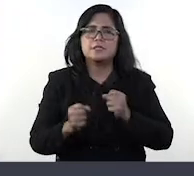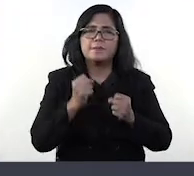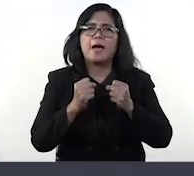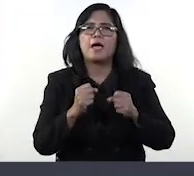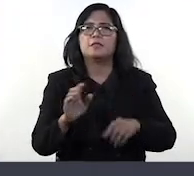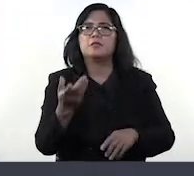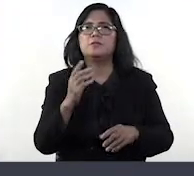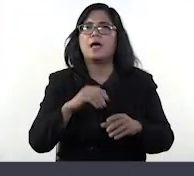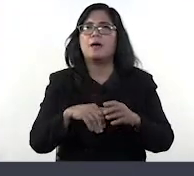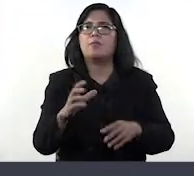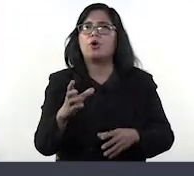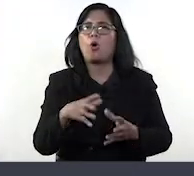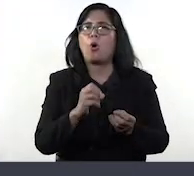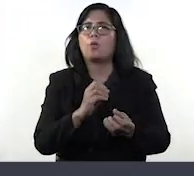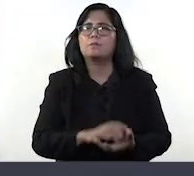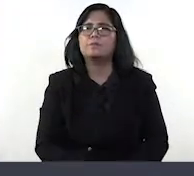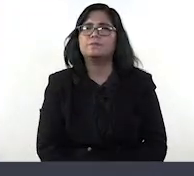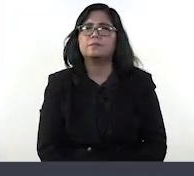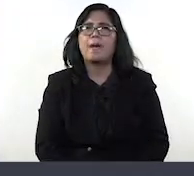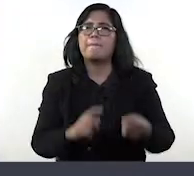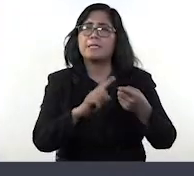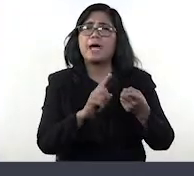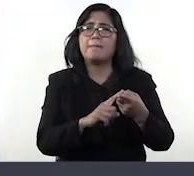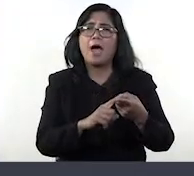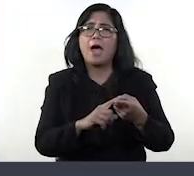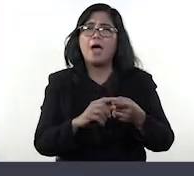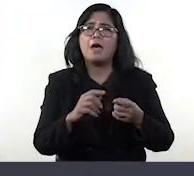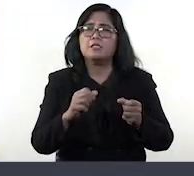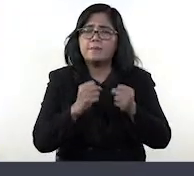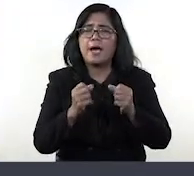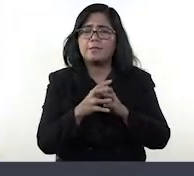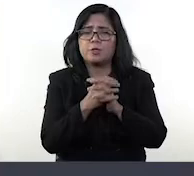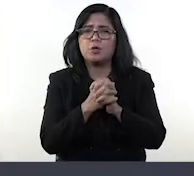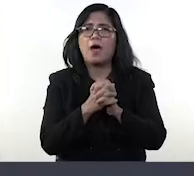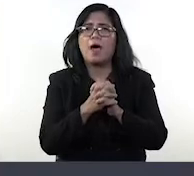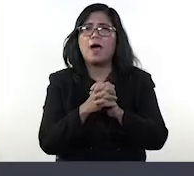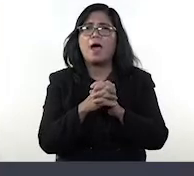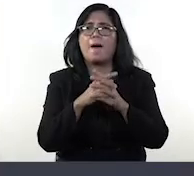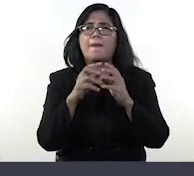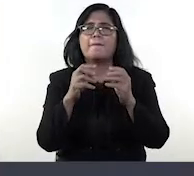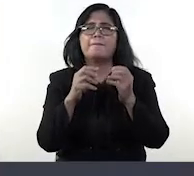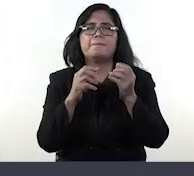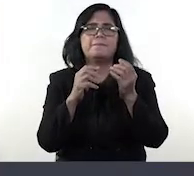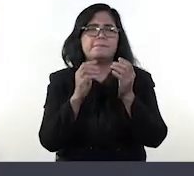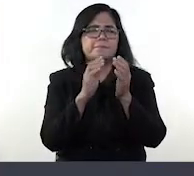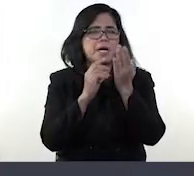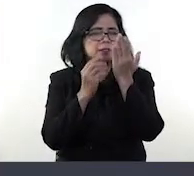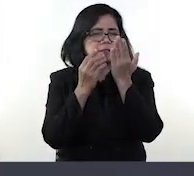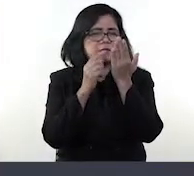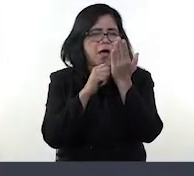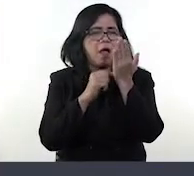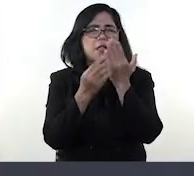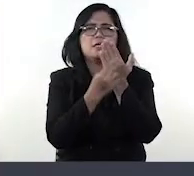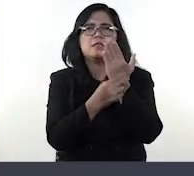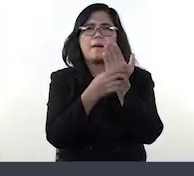trobosan Semangat bagi mereka hidup dalam roh Hai hal yang pertama semangat berdoa dan Baca Alkitab semangat yang kedua